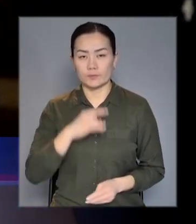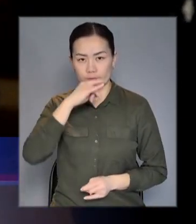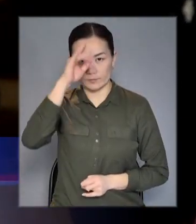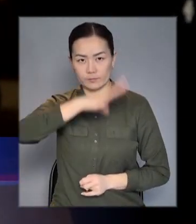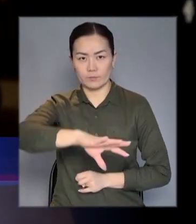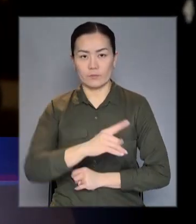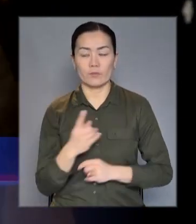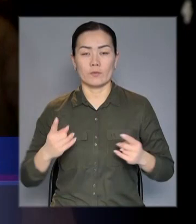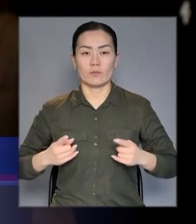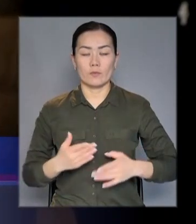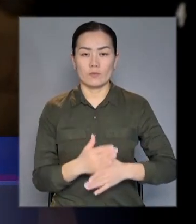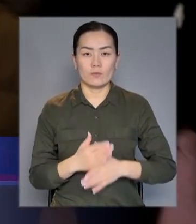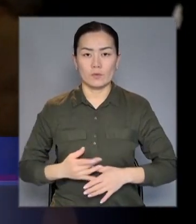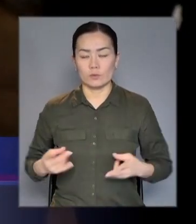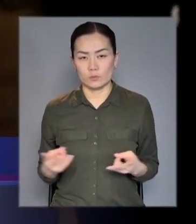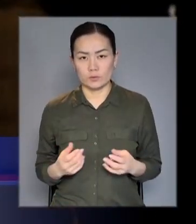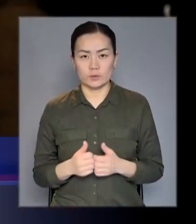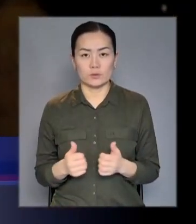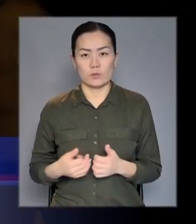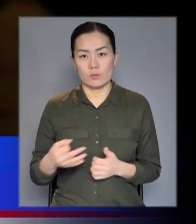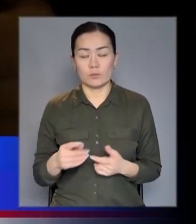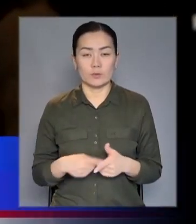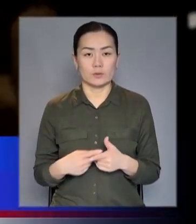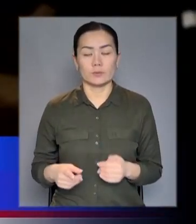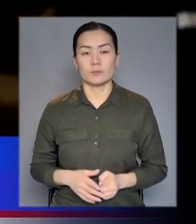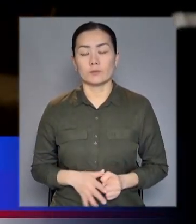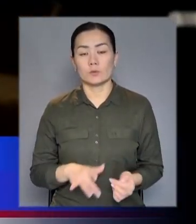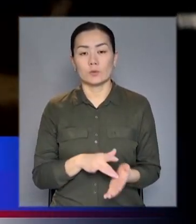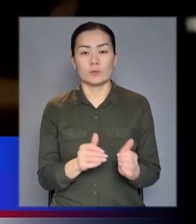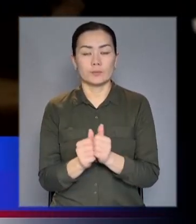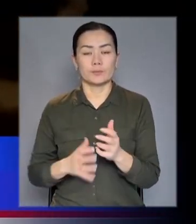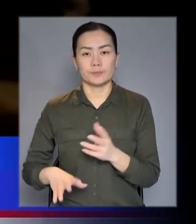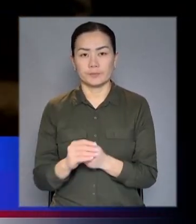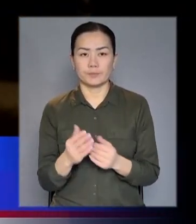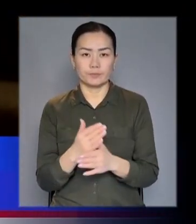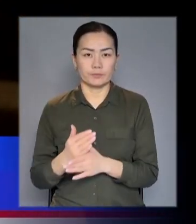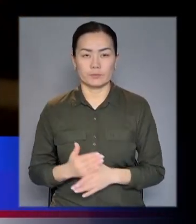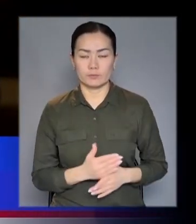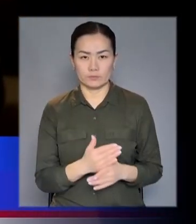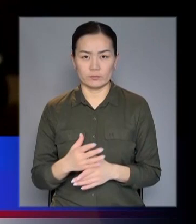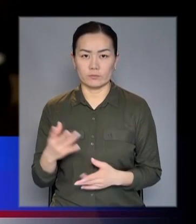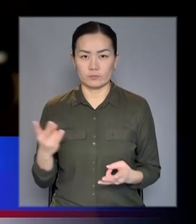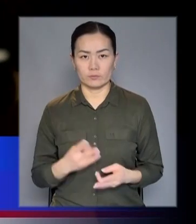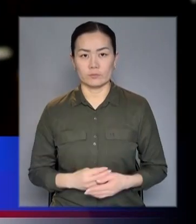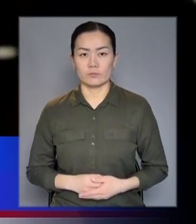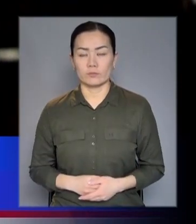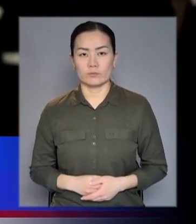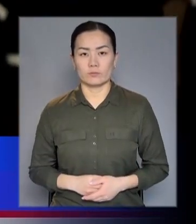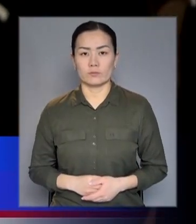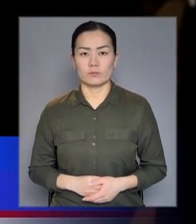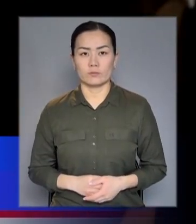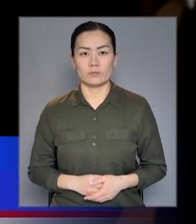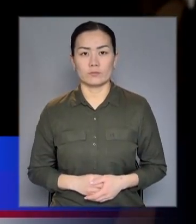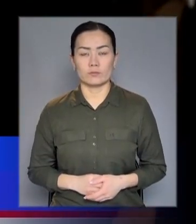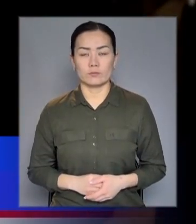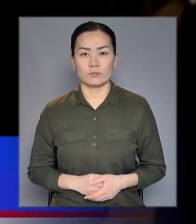Казакстан үлкен кой, соседний областта бар, не соседний областта бар, дальний областта көмөк суралды ма? Бизге сонун айтым, неге көмөк